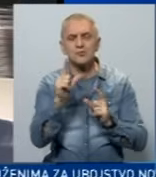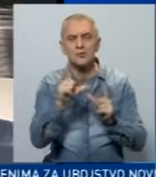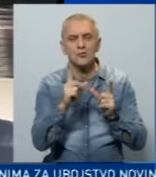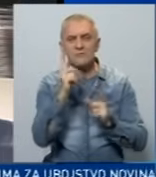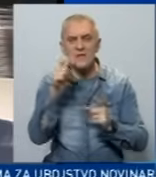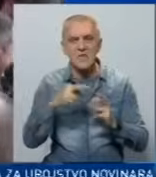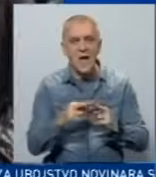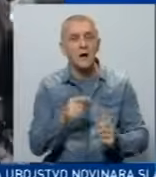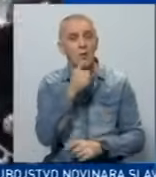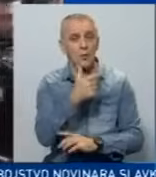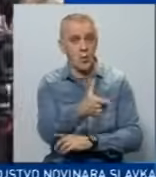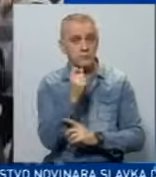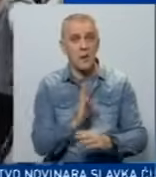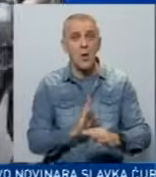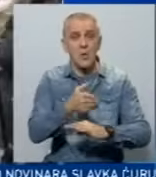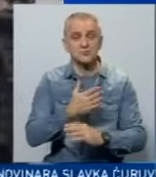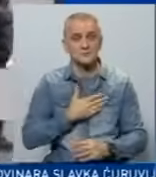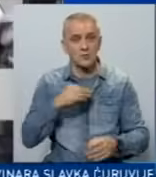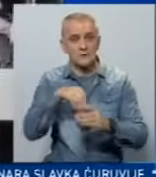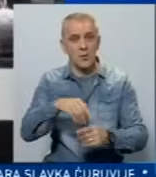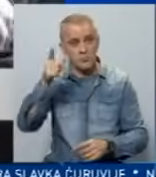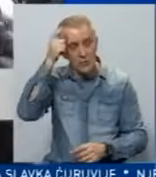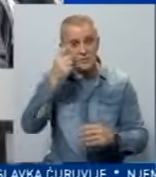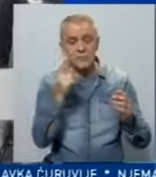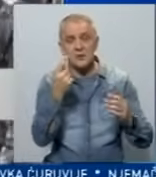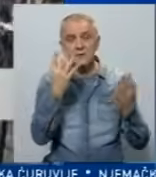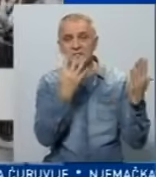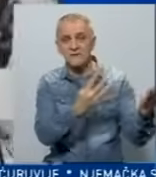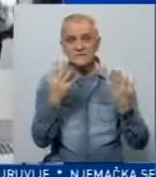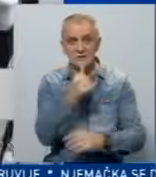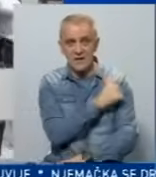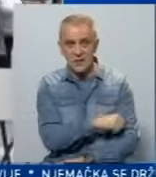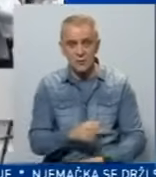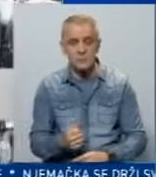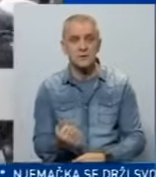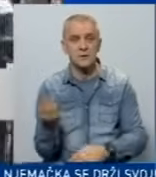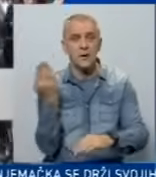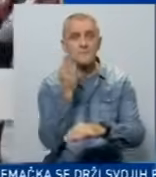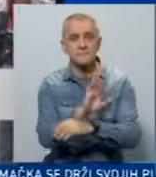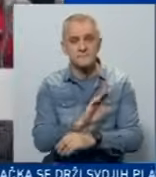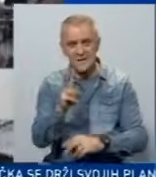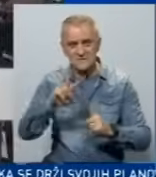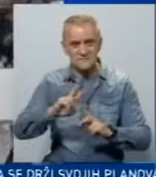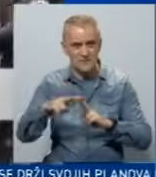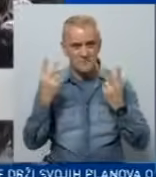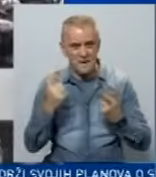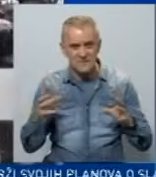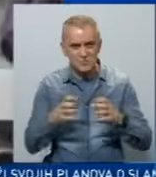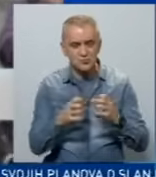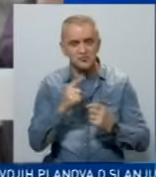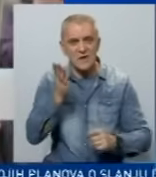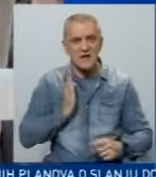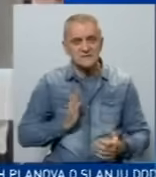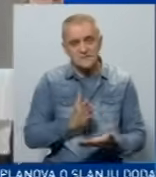Ćuruvije. Slavko Ćuruvija je ubijen na ulazu u svoj stan u Beogradu 1999. godine. Predstavnici